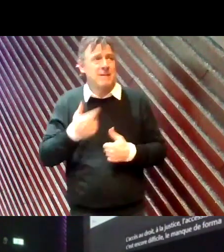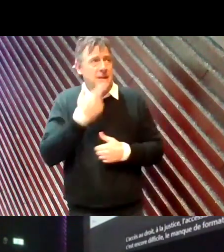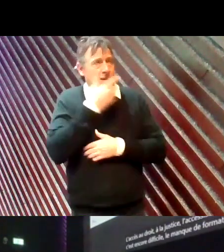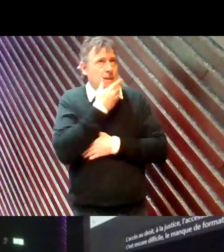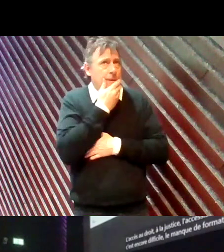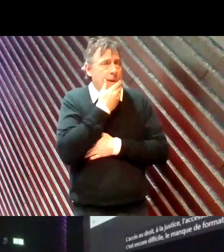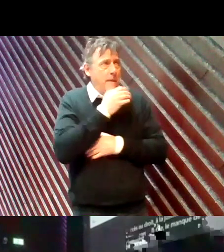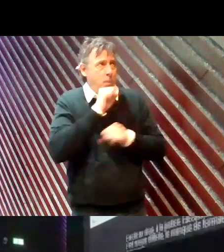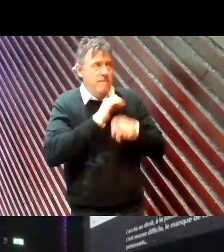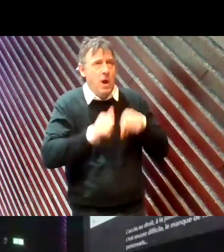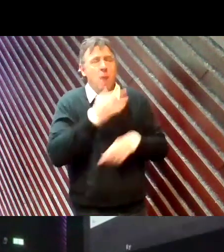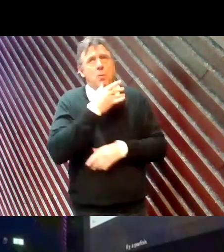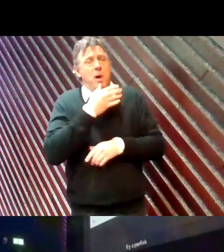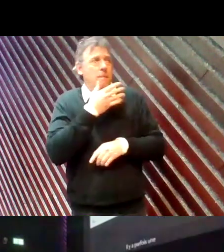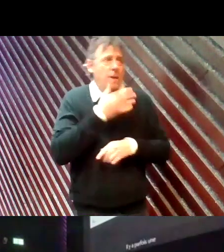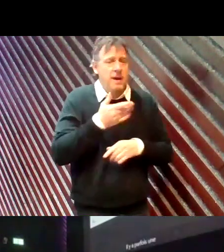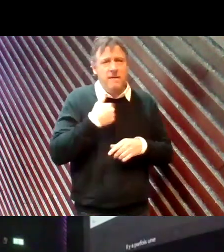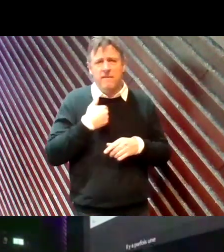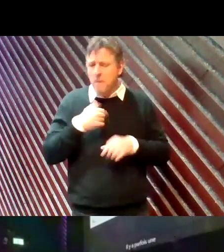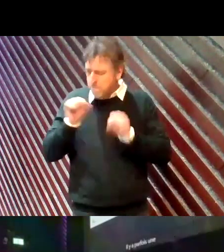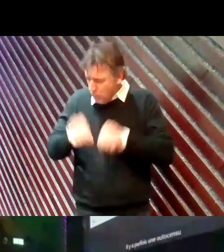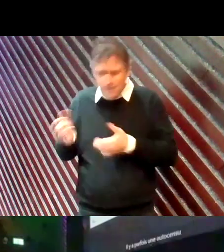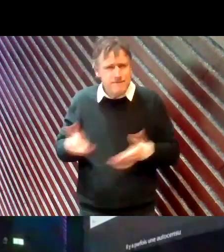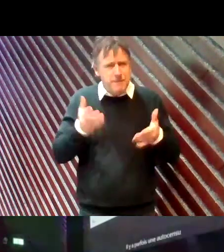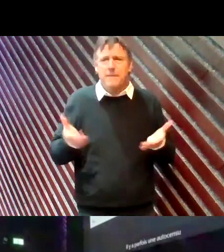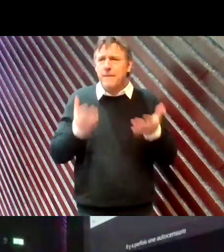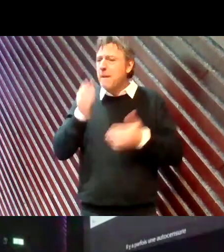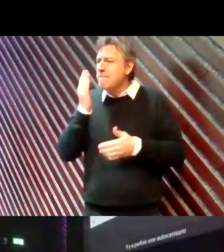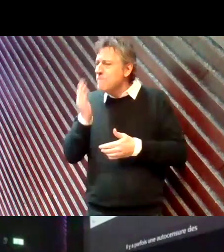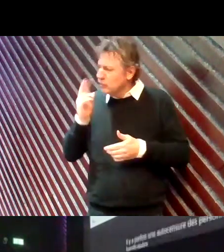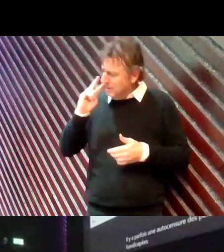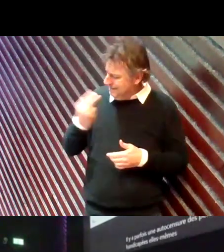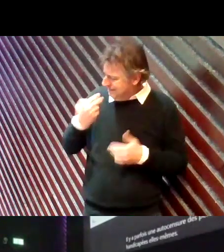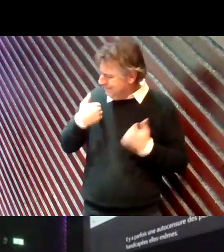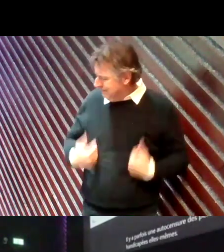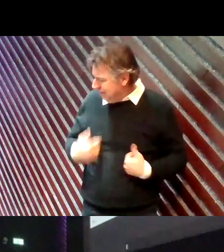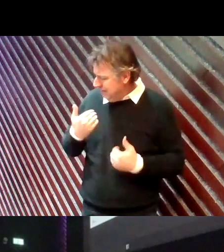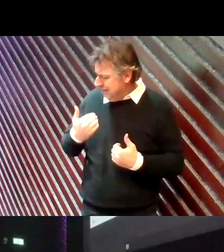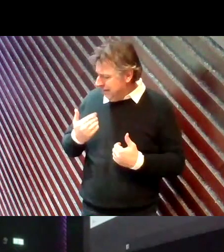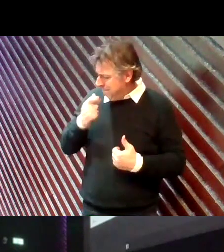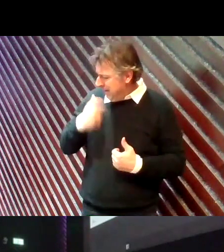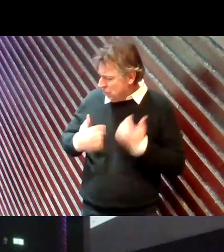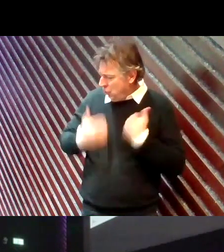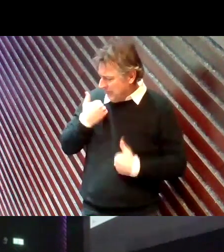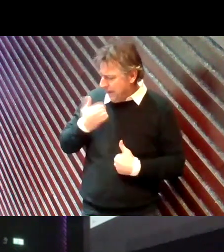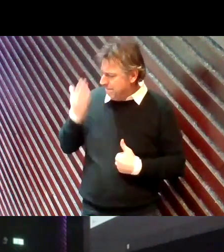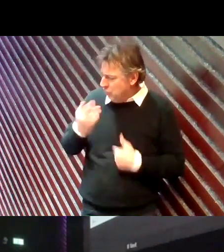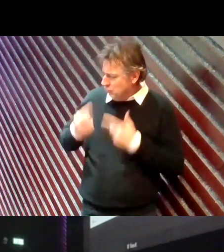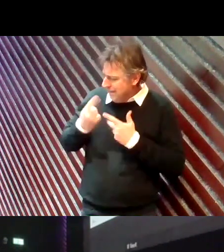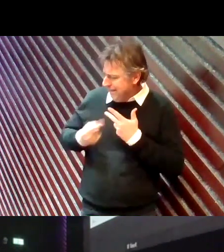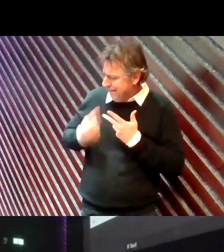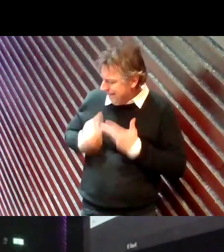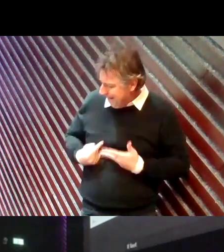opportunités qu'elles peuvent avoir et à les exploiter. Donc, il faut vraiment prendre conscience de ces besoins spécifiques, comme on dit encore dans notre chargement,